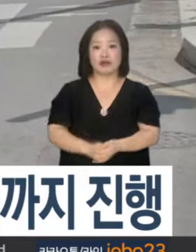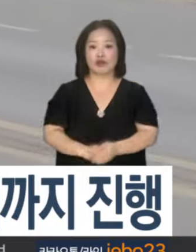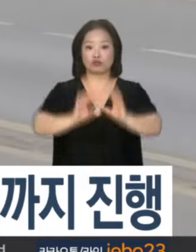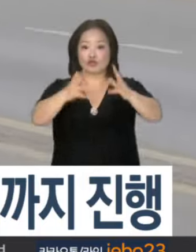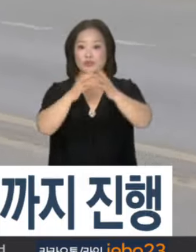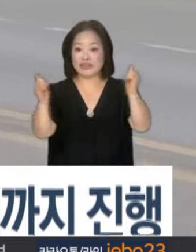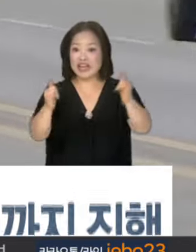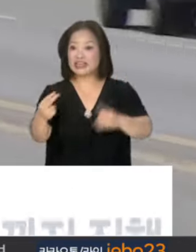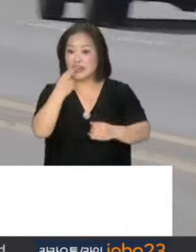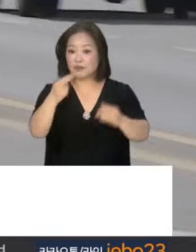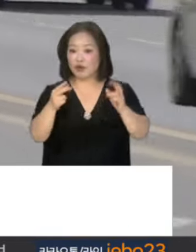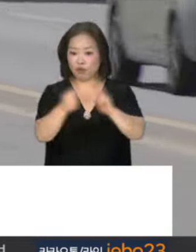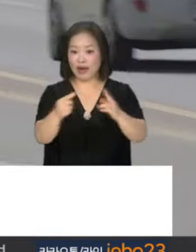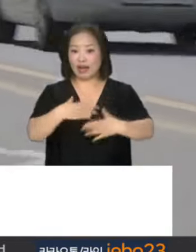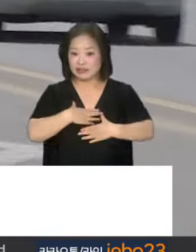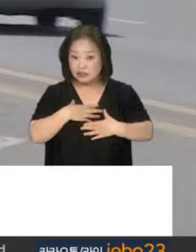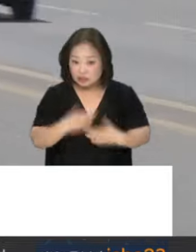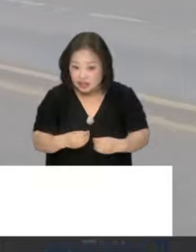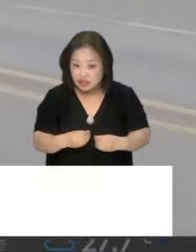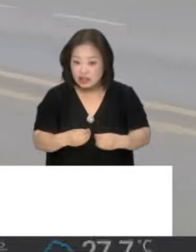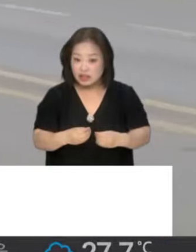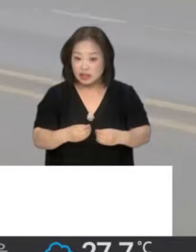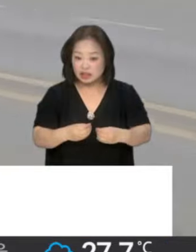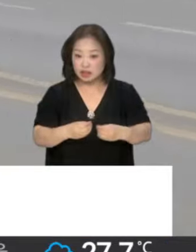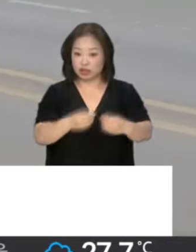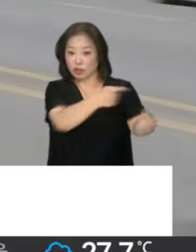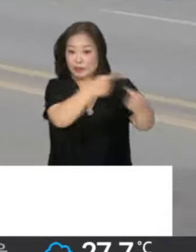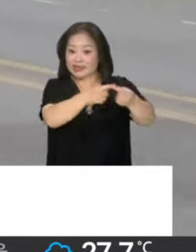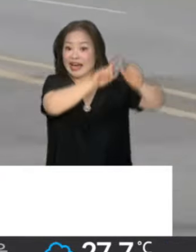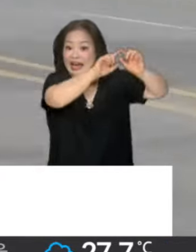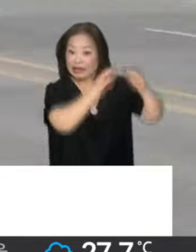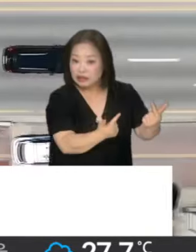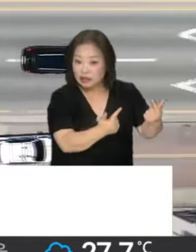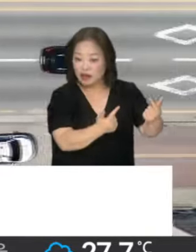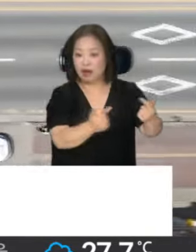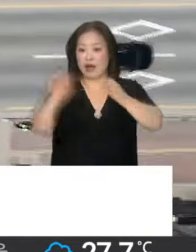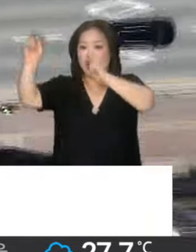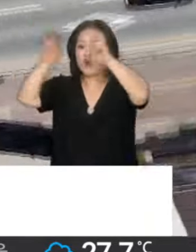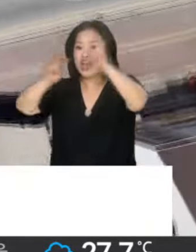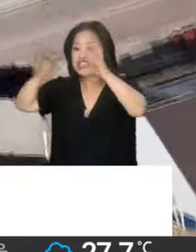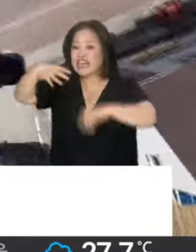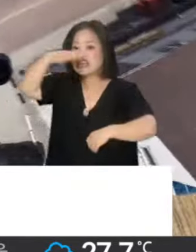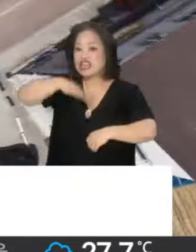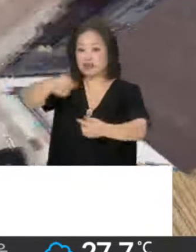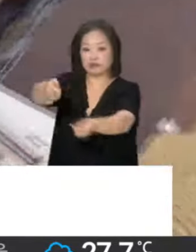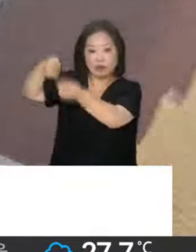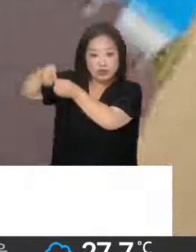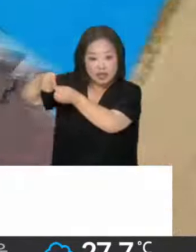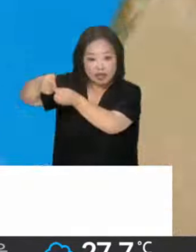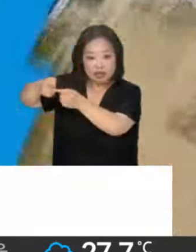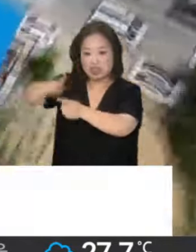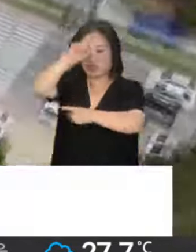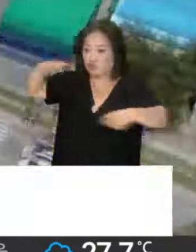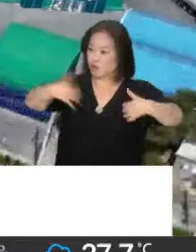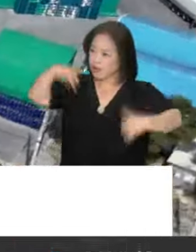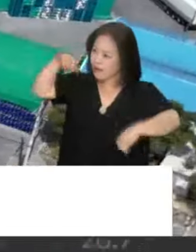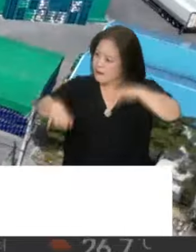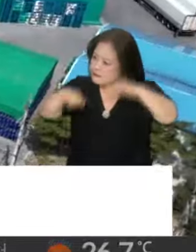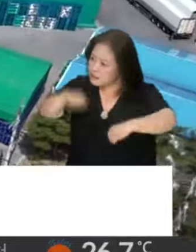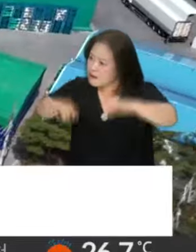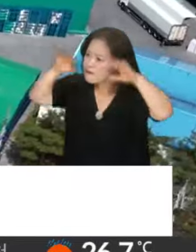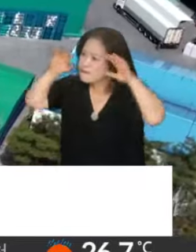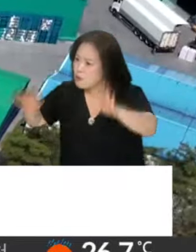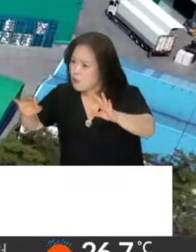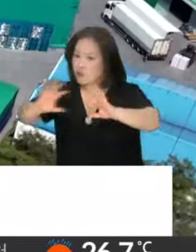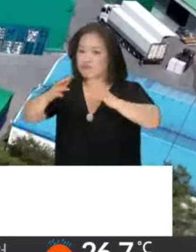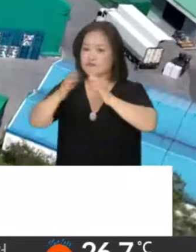생명과 안전이 제일 우선 순위가 아닌 제조사의 이권을 우선시하는 정부의 행태에 국민들은